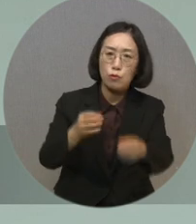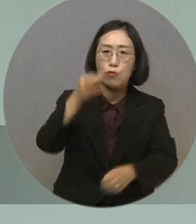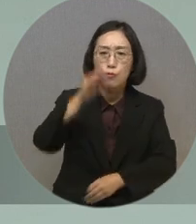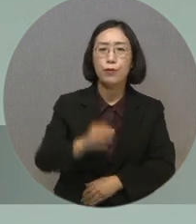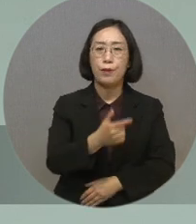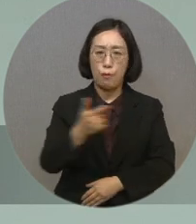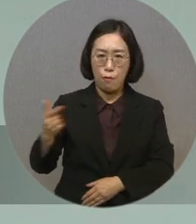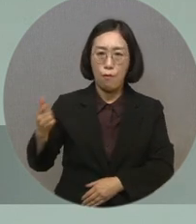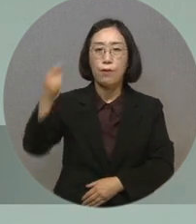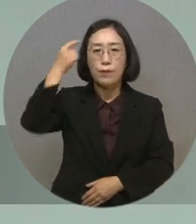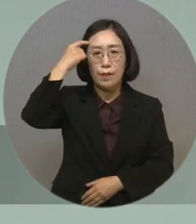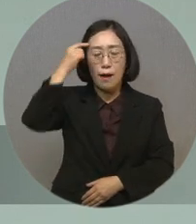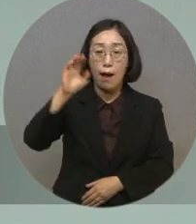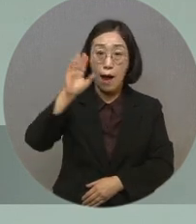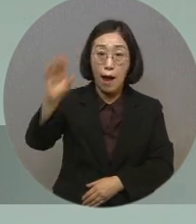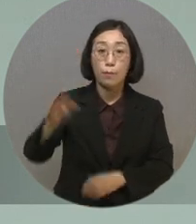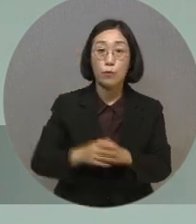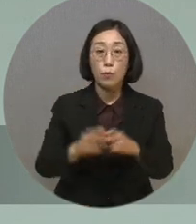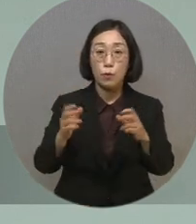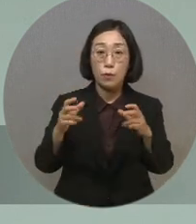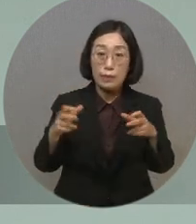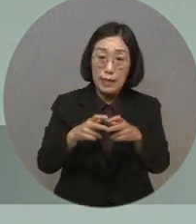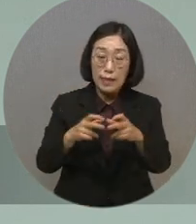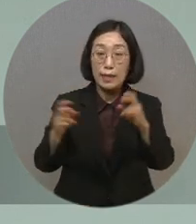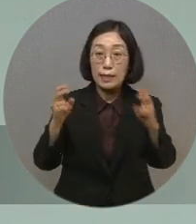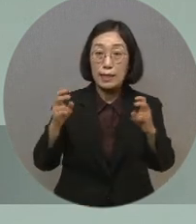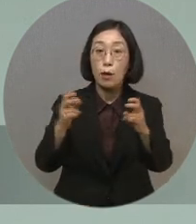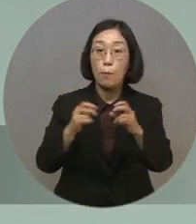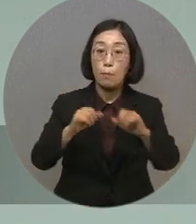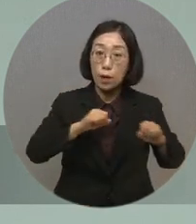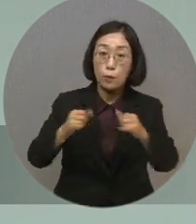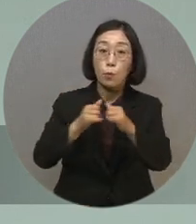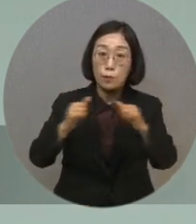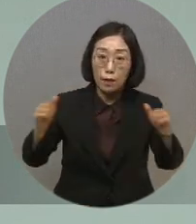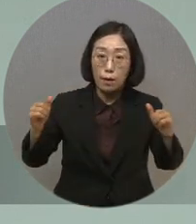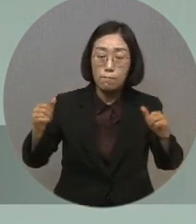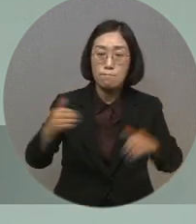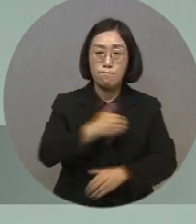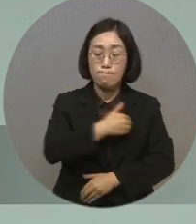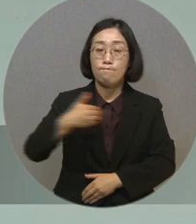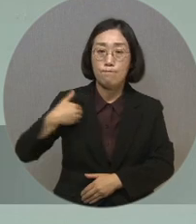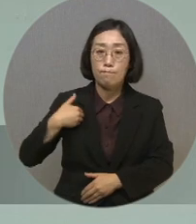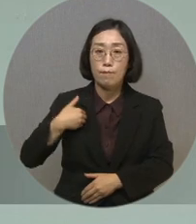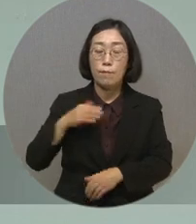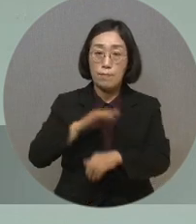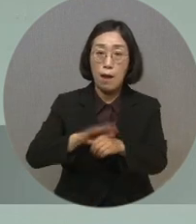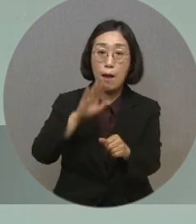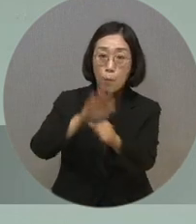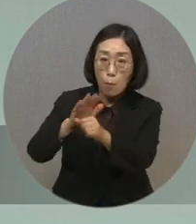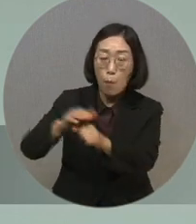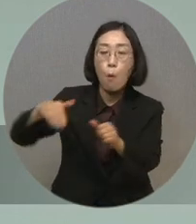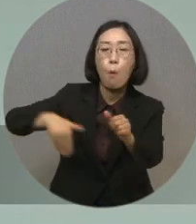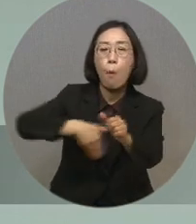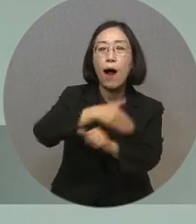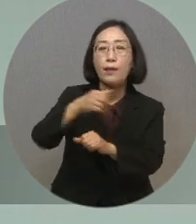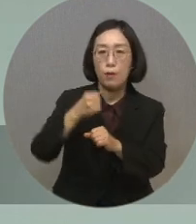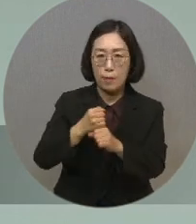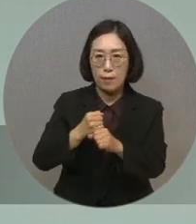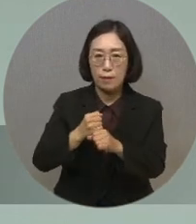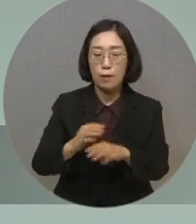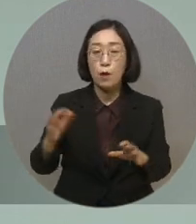보고 있고 앞으로도 장애인이 기업인으로서 당당하게 활동할 수 있는 환경을 그럼 만드는데 장애인